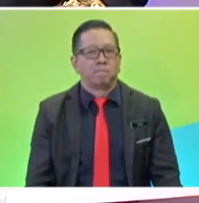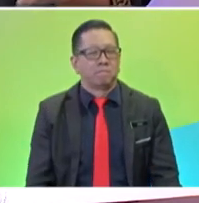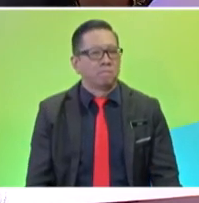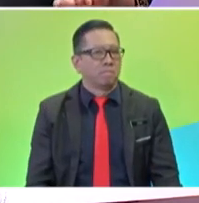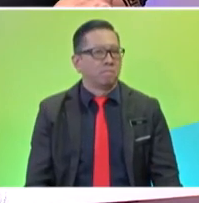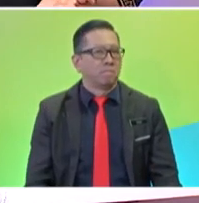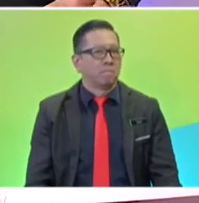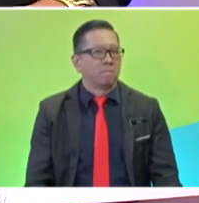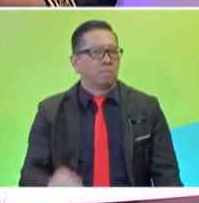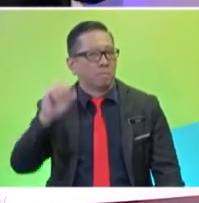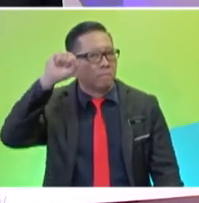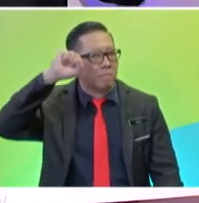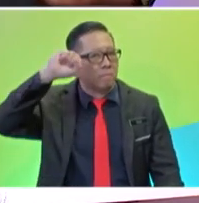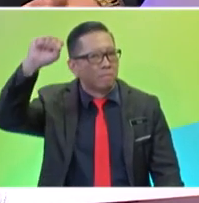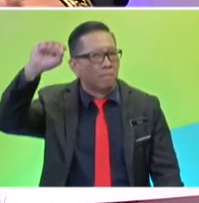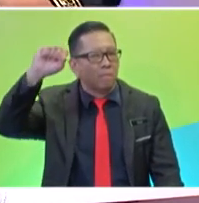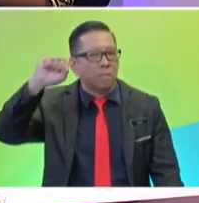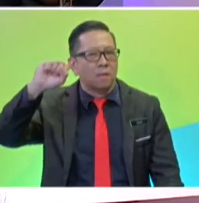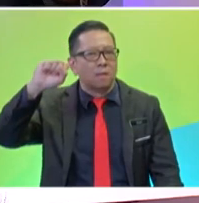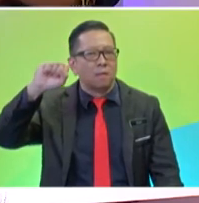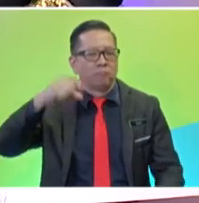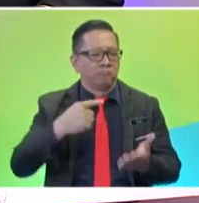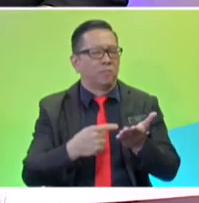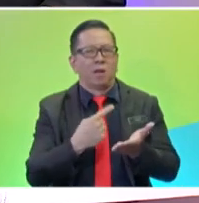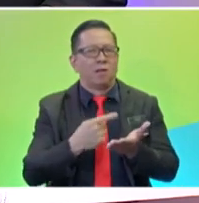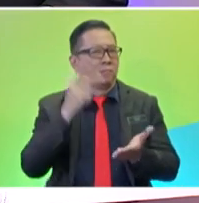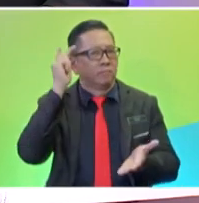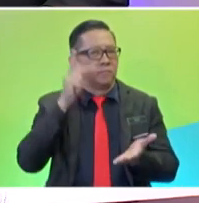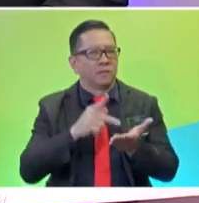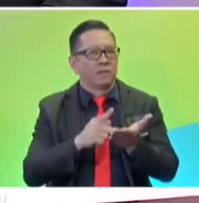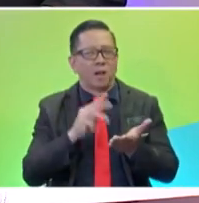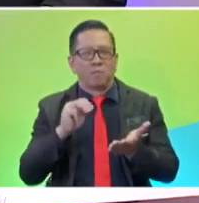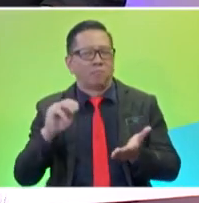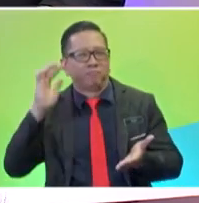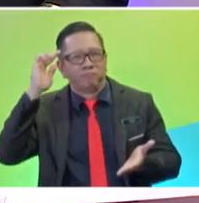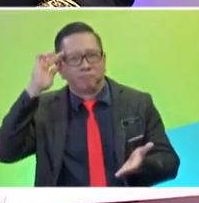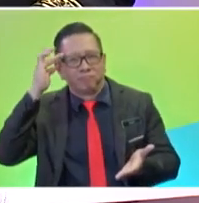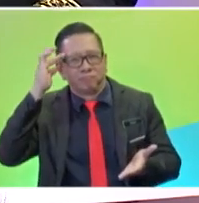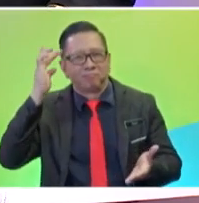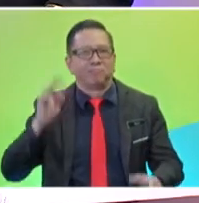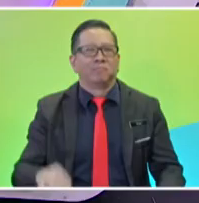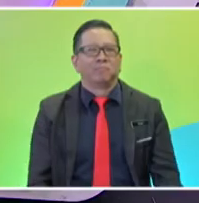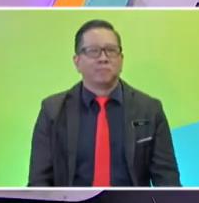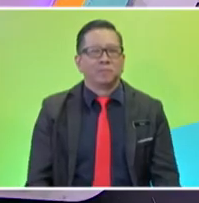jarang di di luar kan jarang diperkenalkan anak-anak murid kita bila tanya